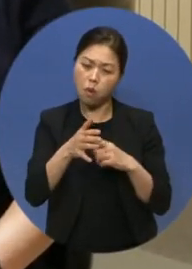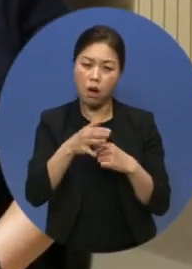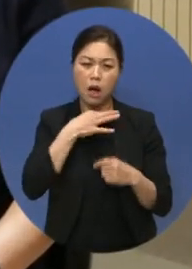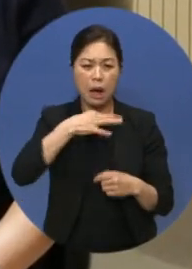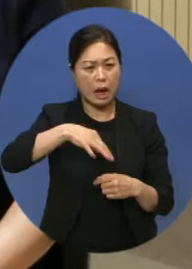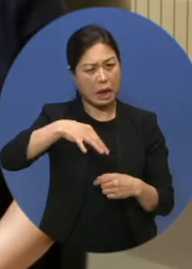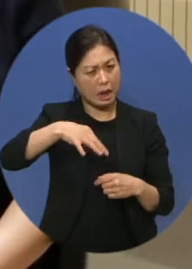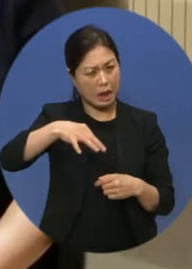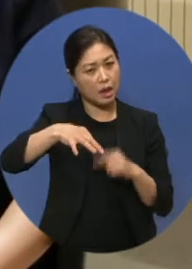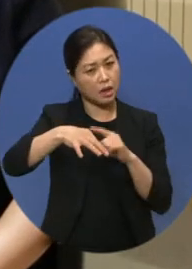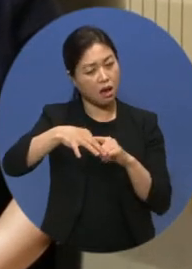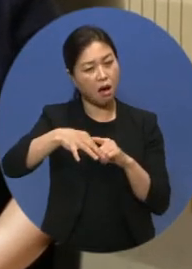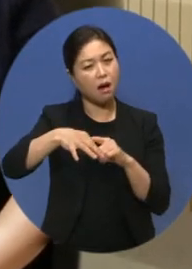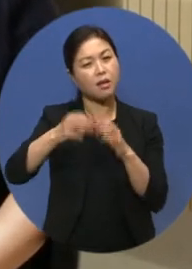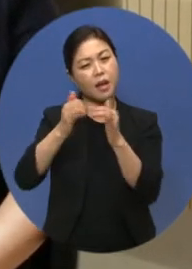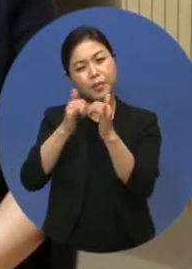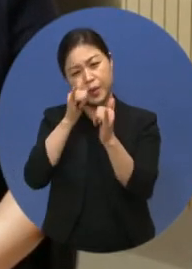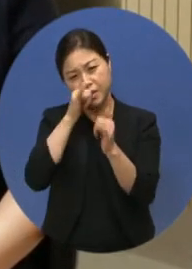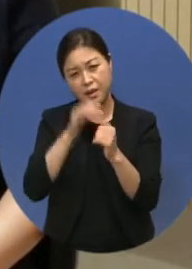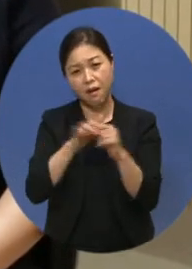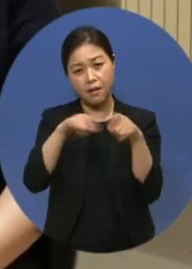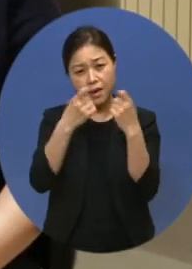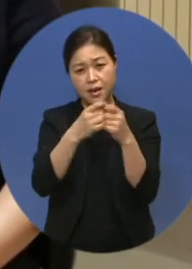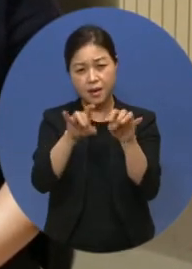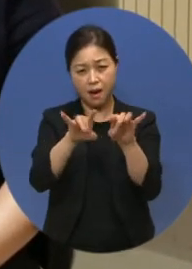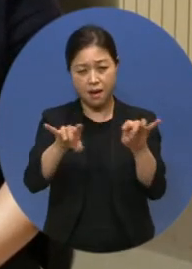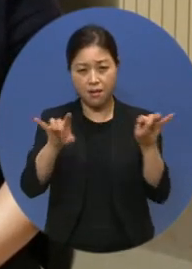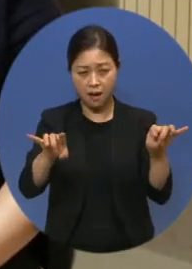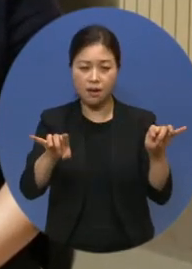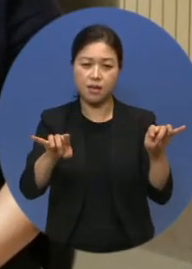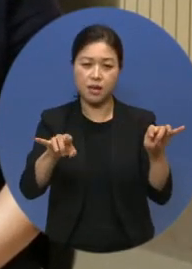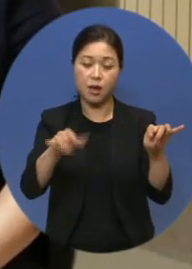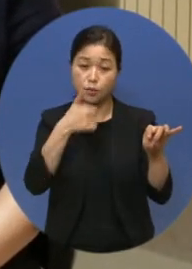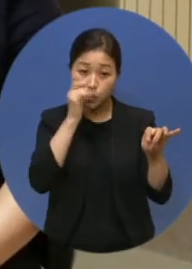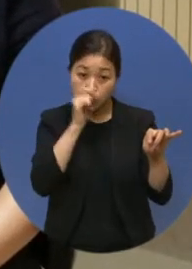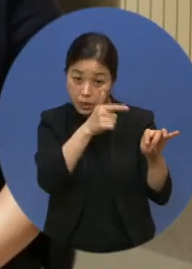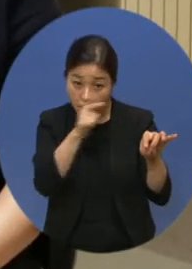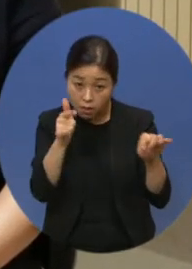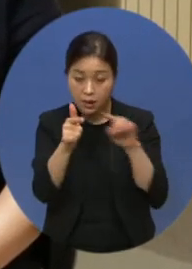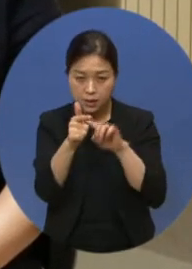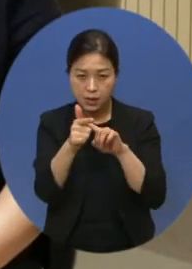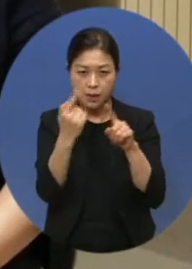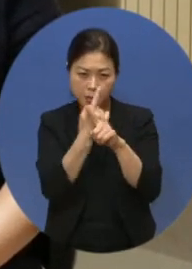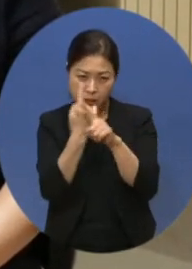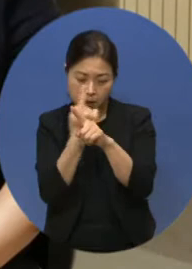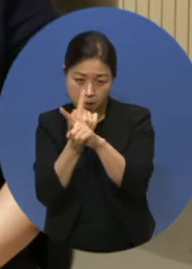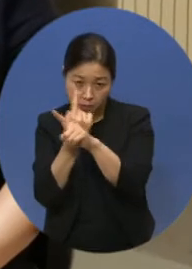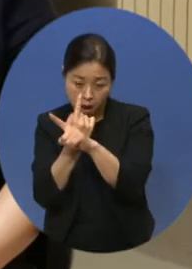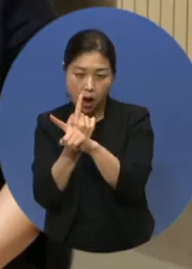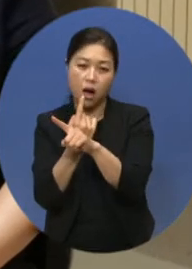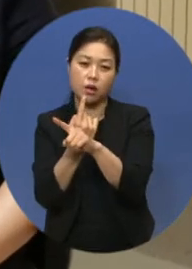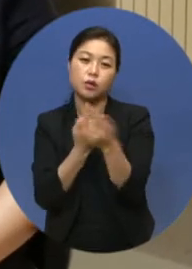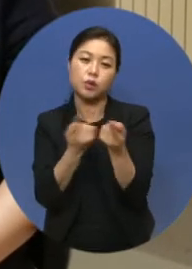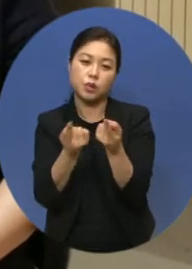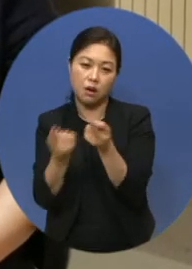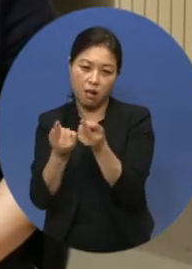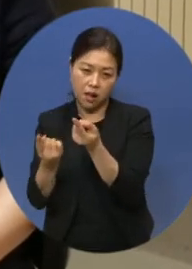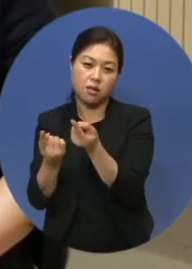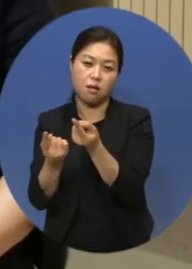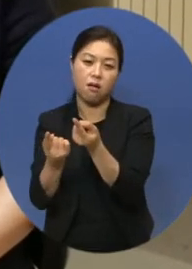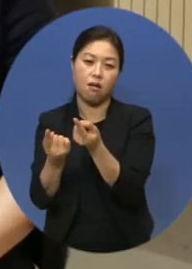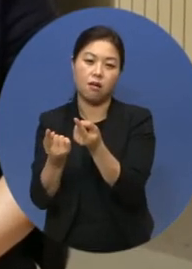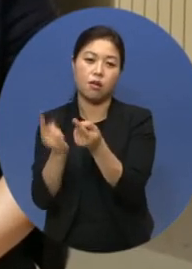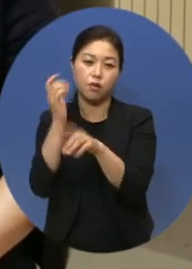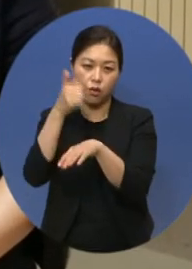이 친구들을 그 개인에 맞는 그런 부족한 부분들을 세워서 나가야 되는 그런 부분이 그래서 나중에